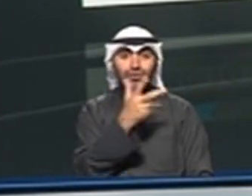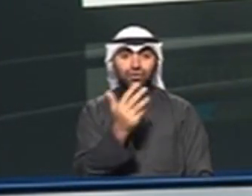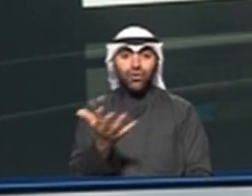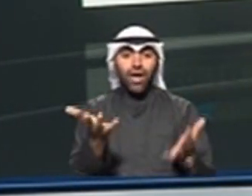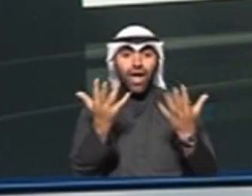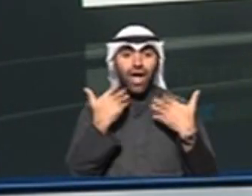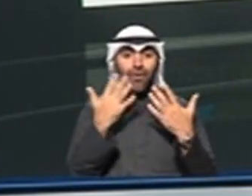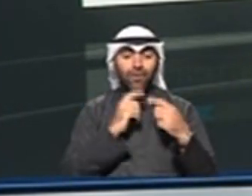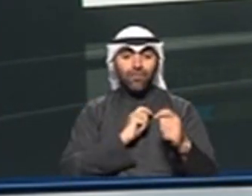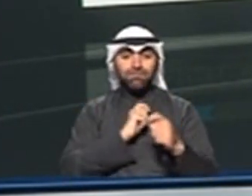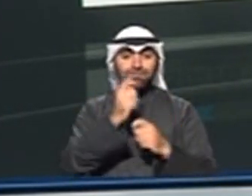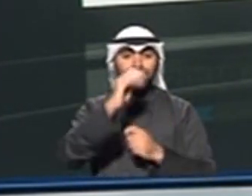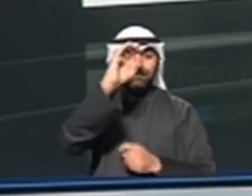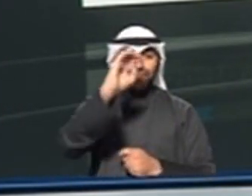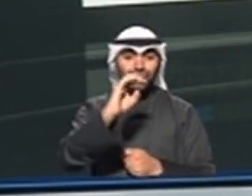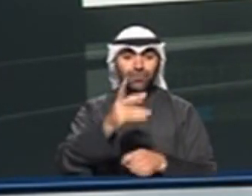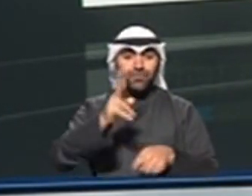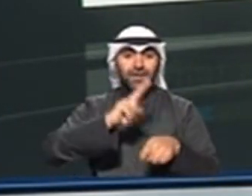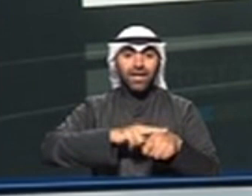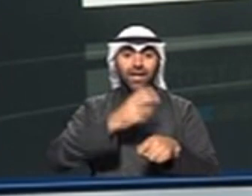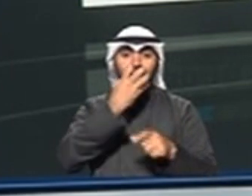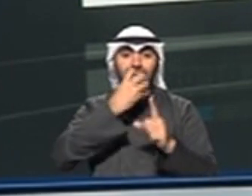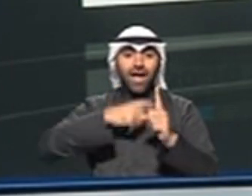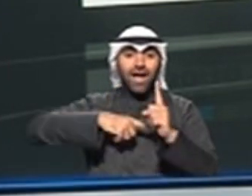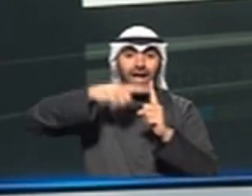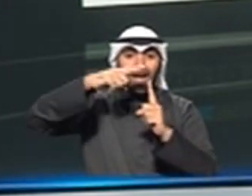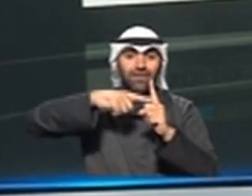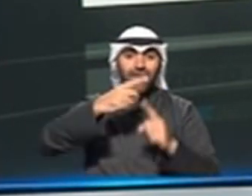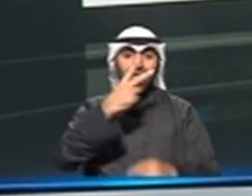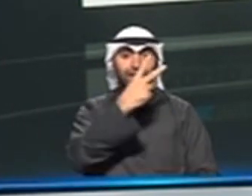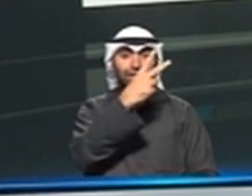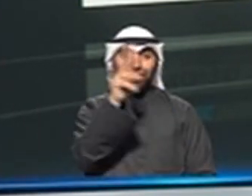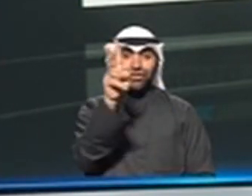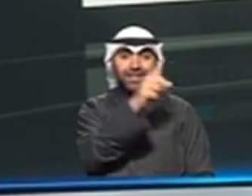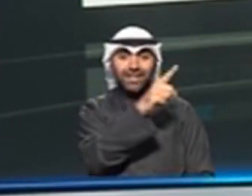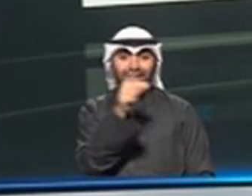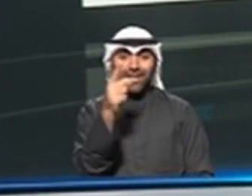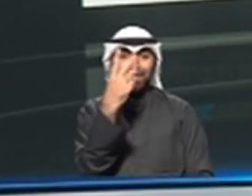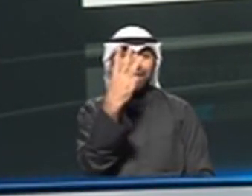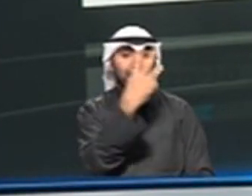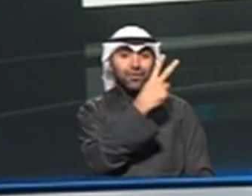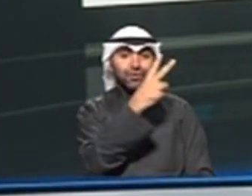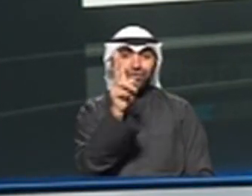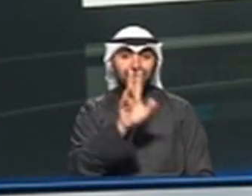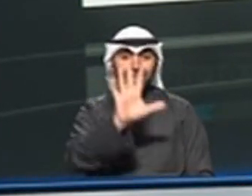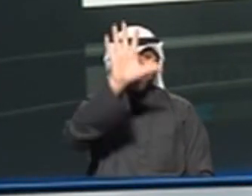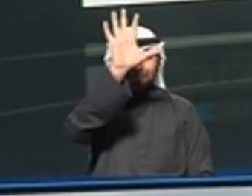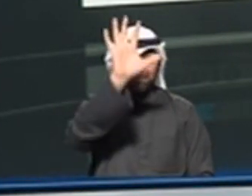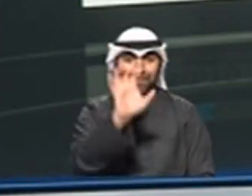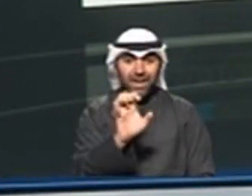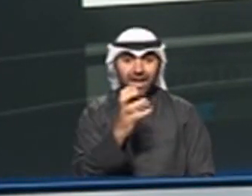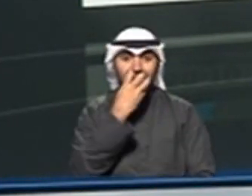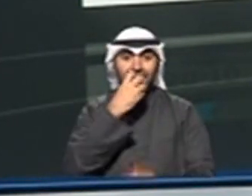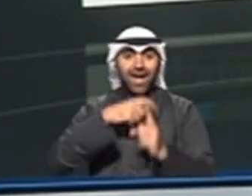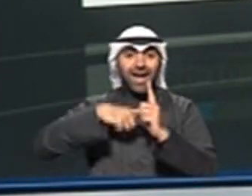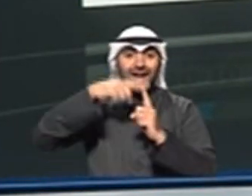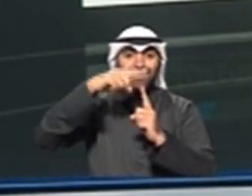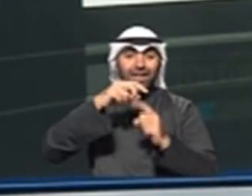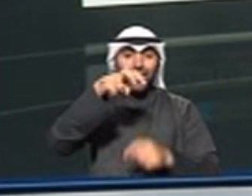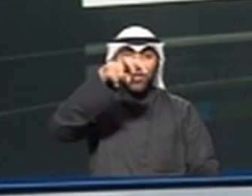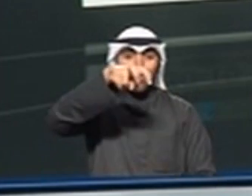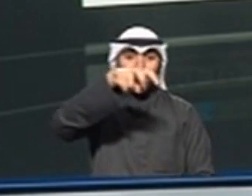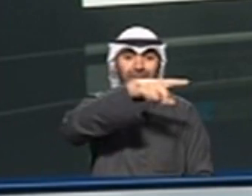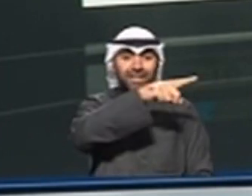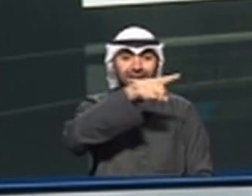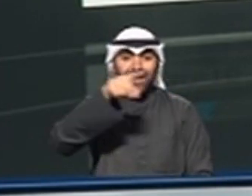العظمى المتوقعة بشكل عام متفاوتة ما بين 20 إلى 23 درجة مئوية، بالنسبة للصغرى متفاوتة ما بين 8